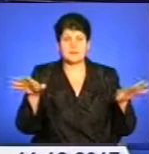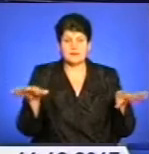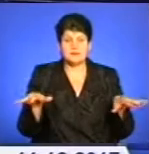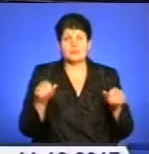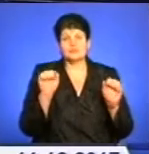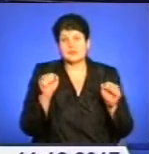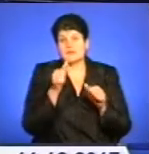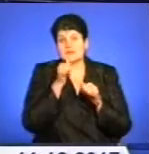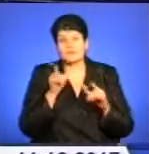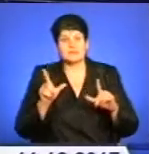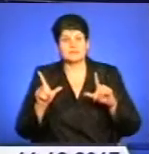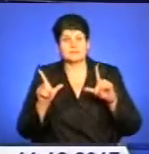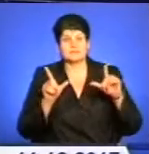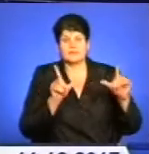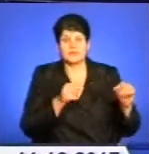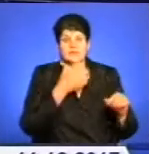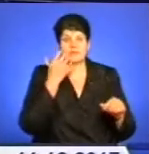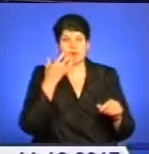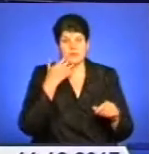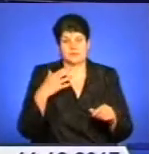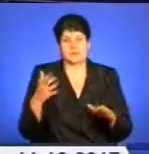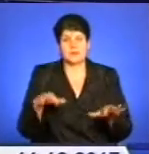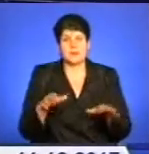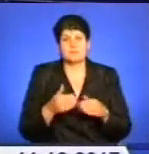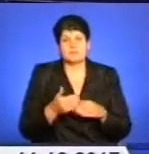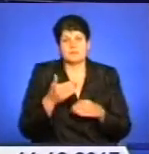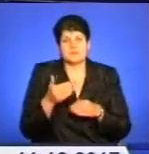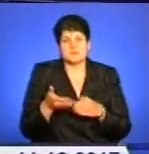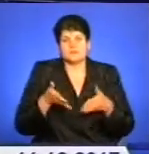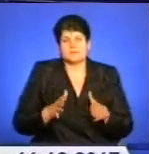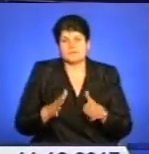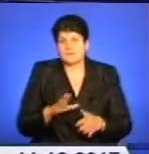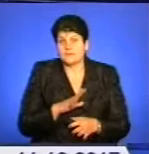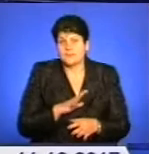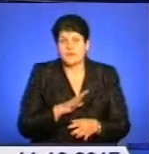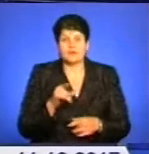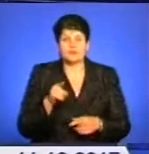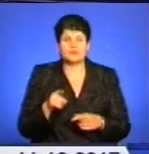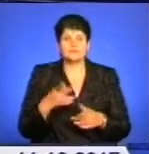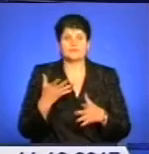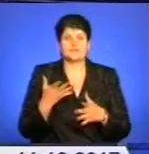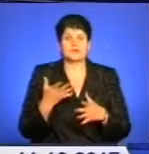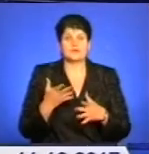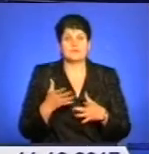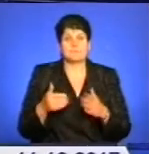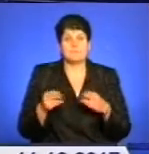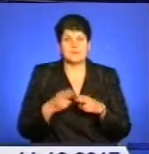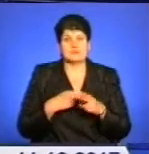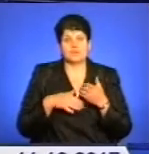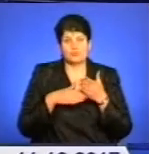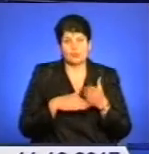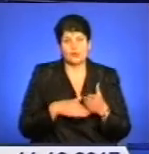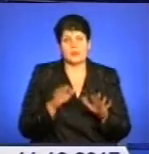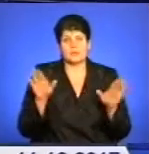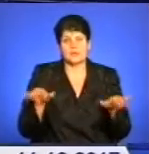вчасно вилетіти у теплі краї через пізній виводок. І люди побоюються, що без допомоги птахи взимку можуть загинути.